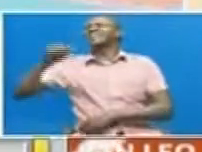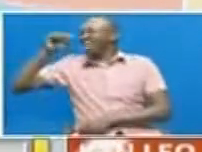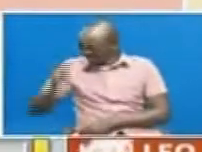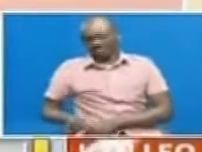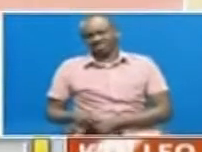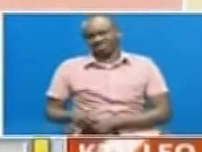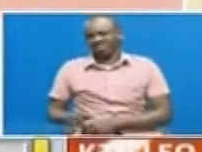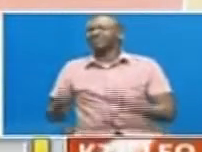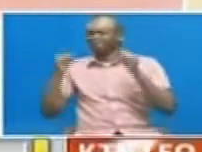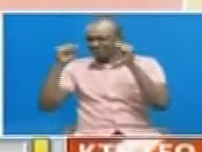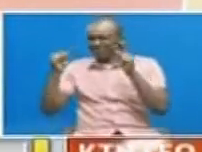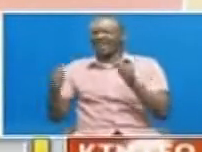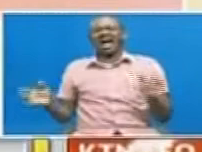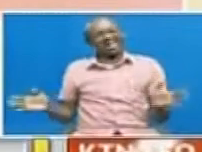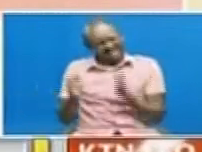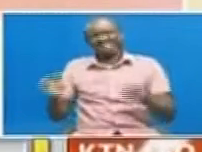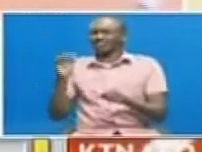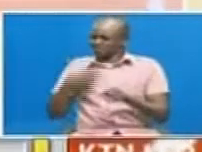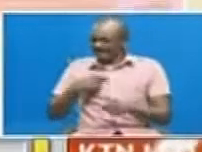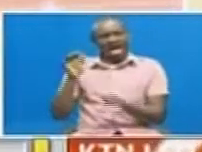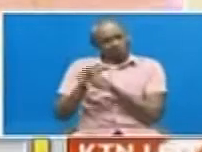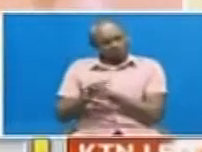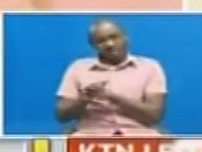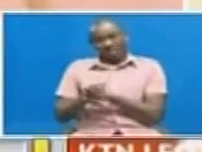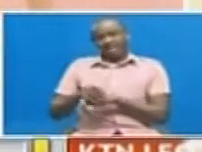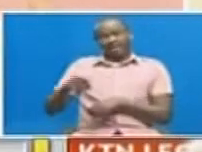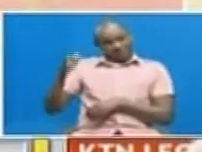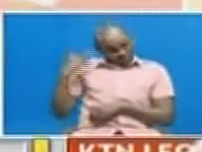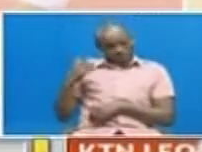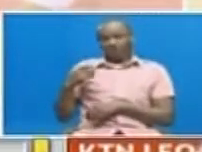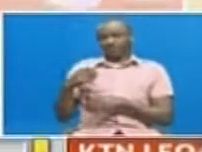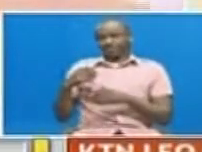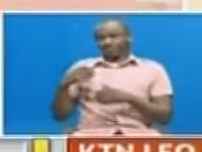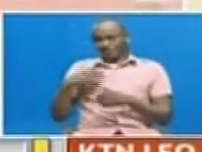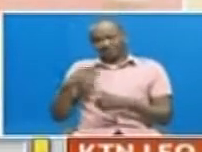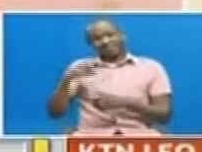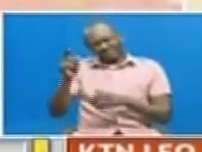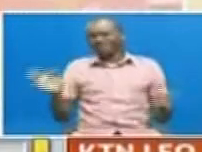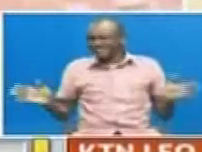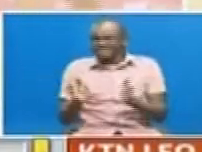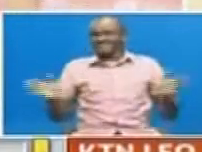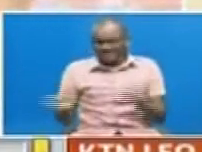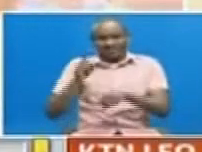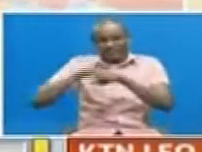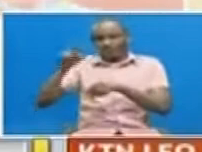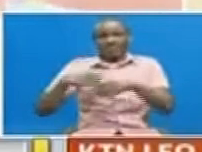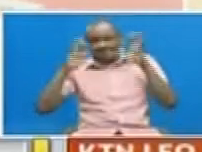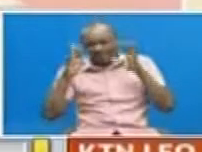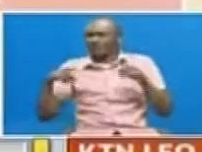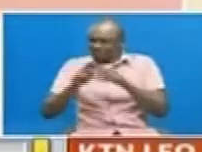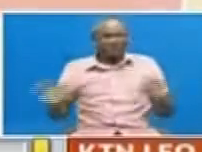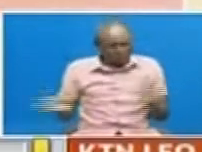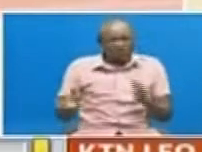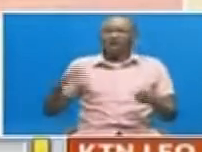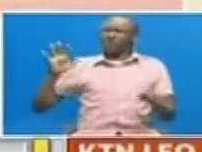sana, walitusukuma. Mm-hmm. Haswa hiyo seti ya tatu ambayo kidogo ilionekana ni kama inapotea. Mm-hmm. Walitupa hiyo msukumo ambao tulihitaji. Mm-hmm. Manake ule ukumbi